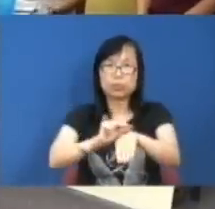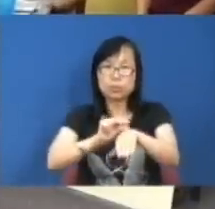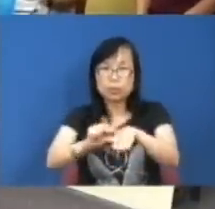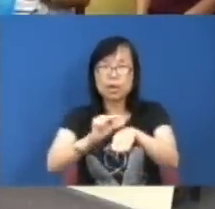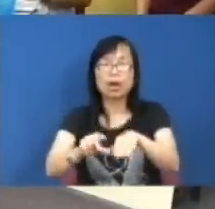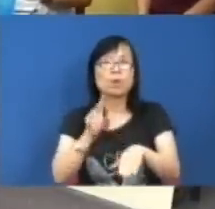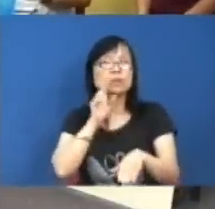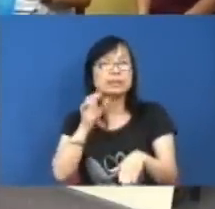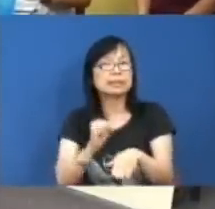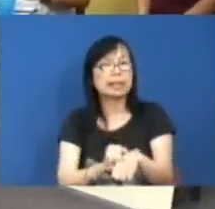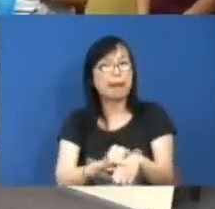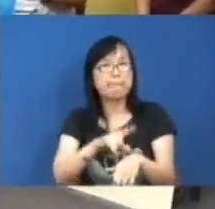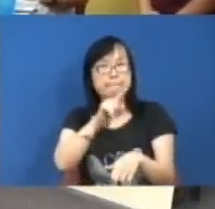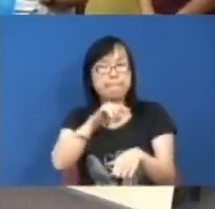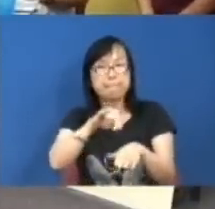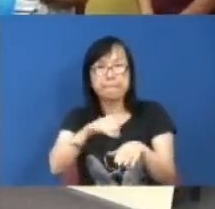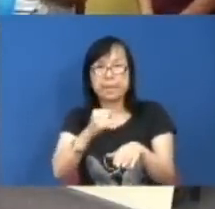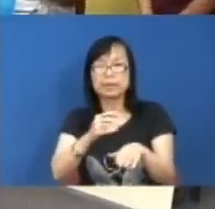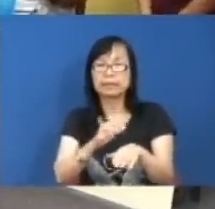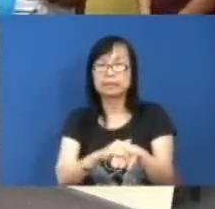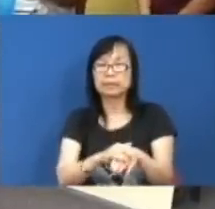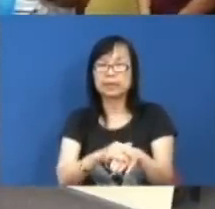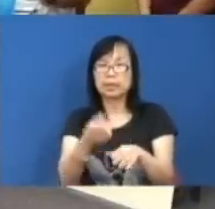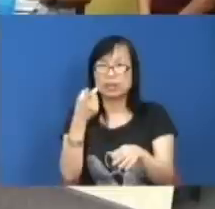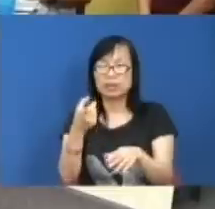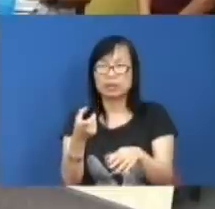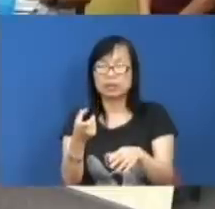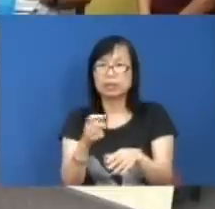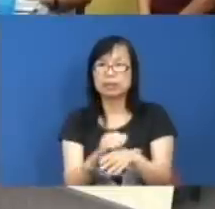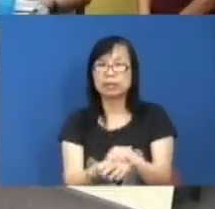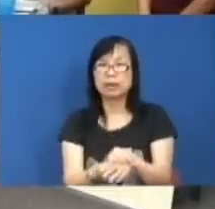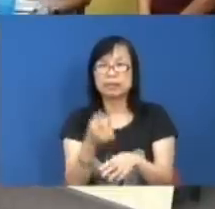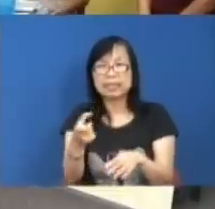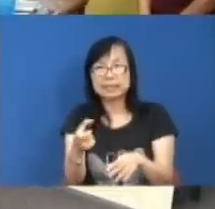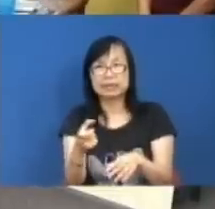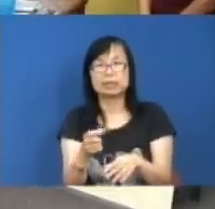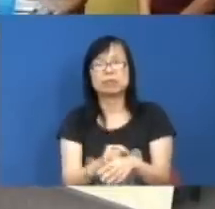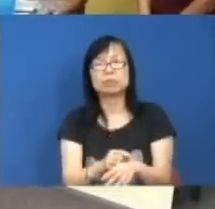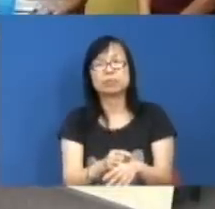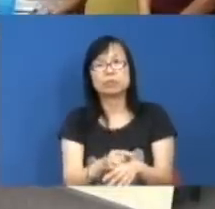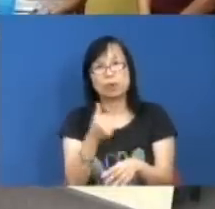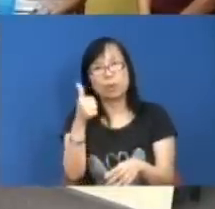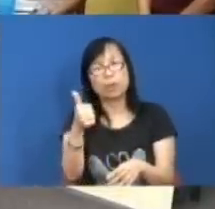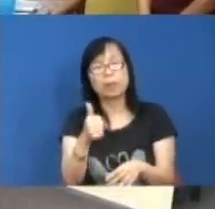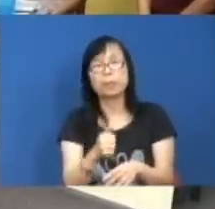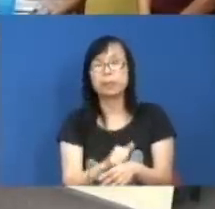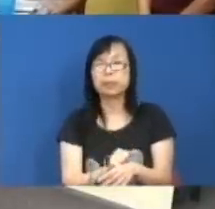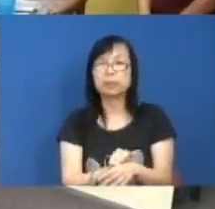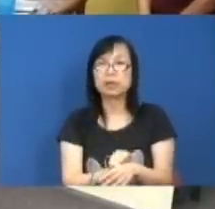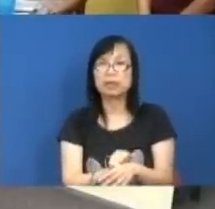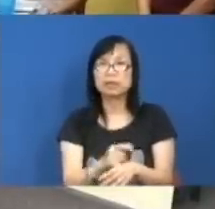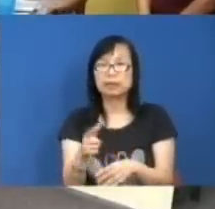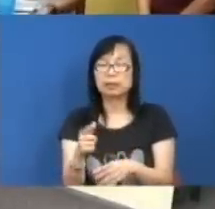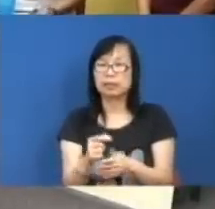酸，價格或者嗰個都比較經濟一些的質地，就做在室內了，可以就會有一